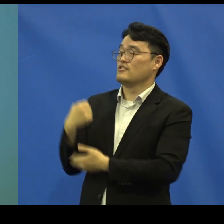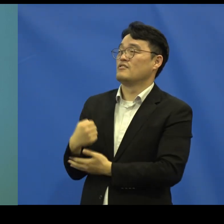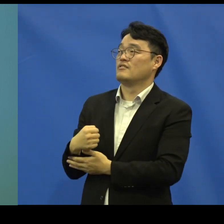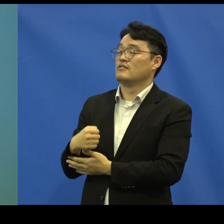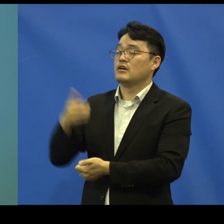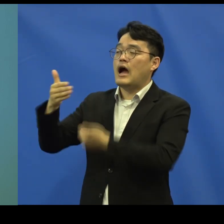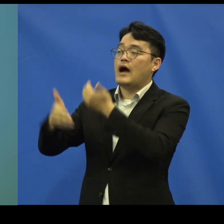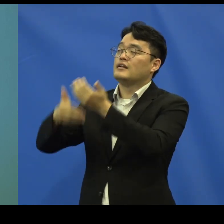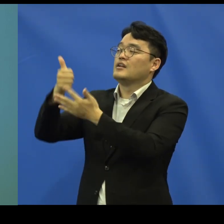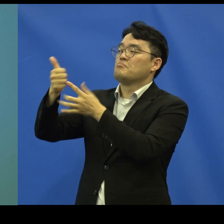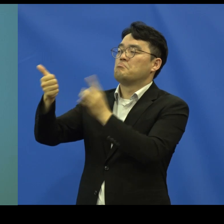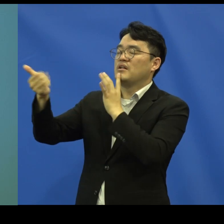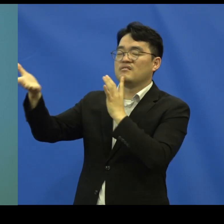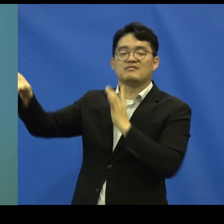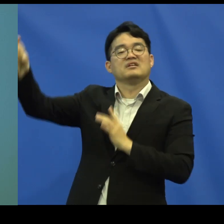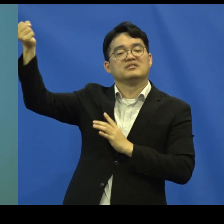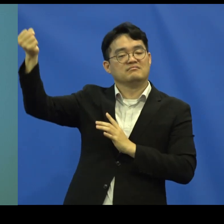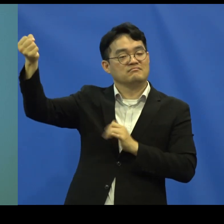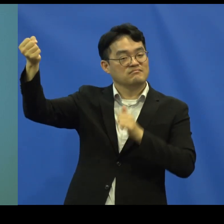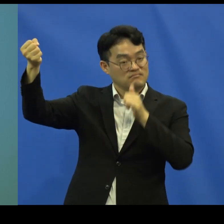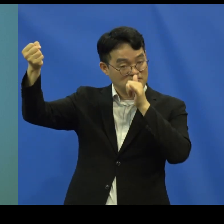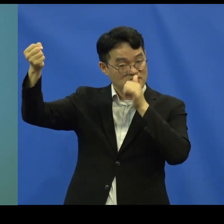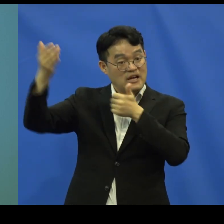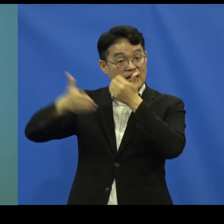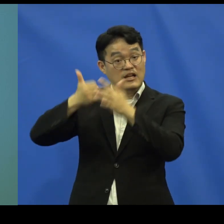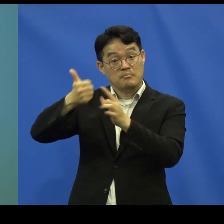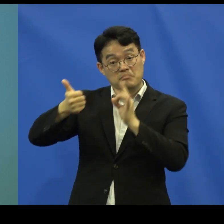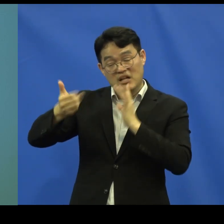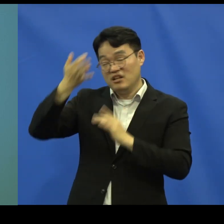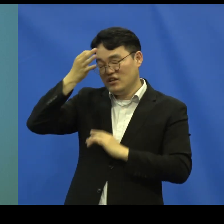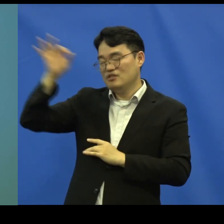이건 하나님에게만 적용될 수 있는 단어예요.